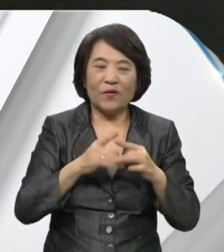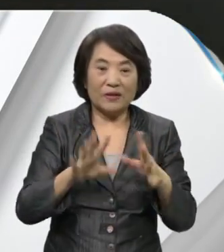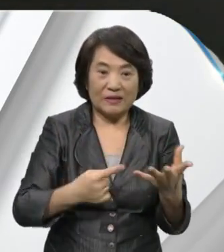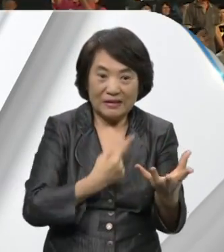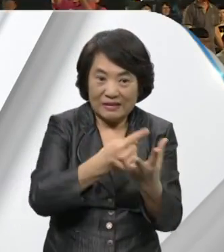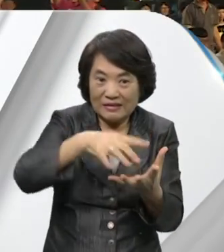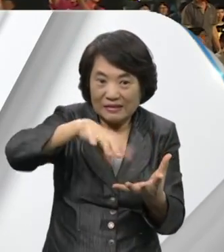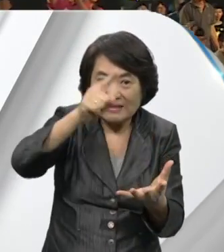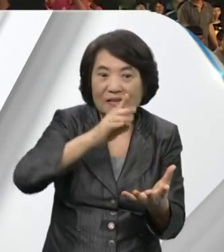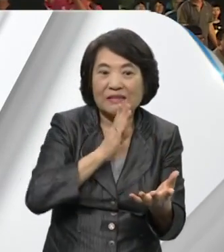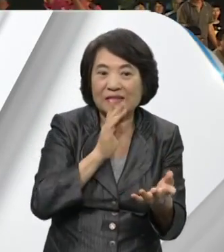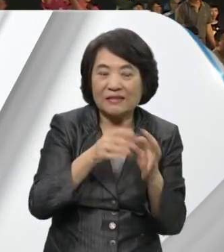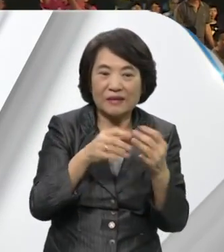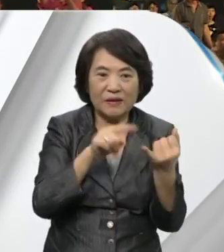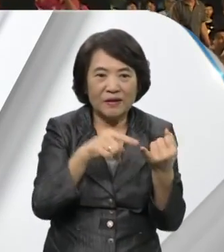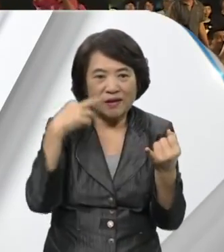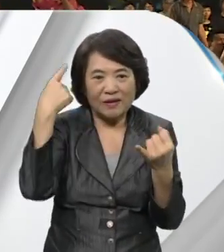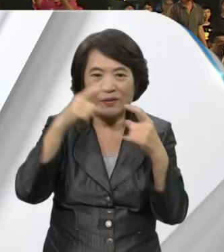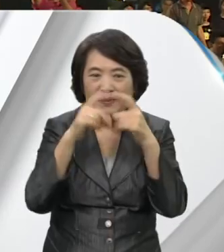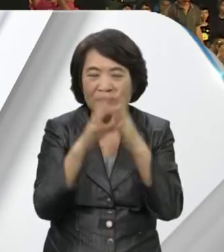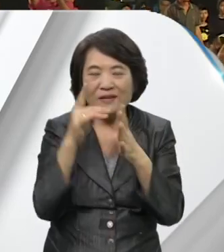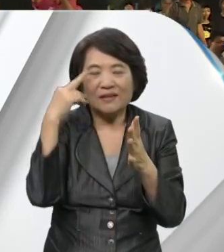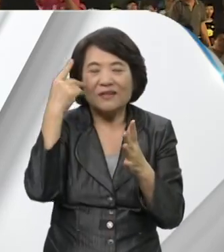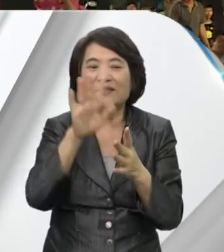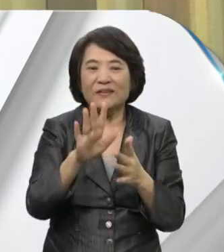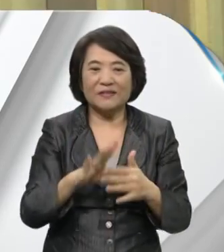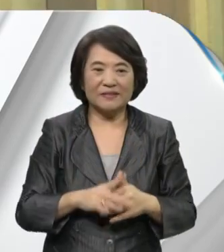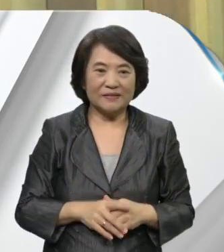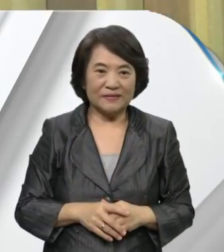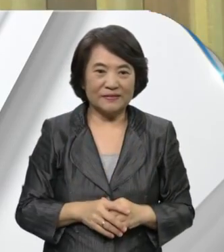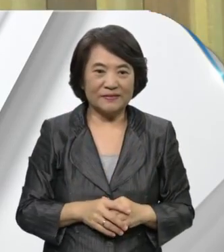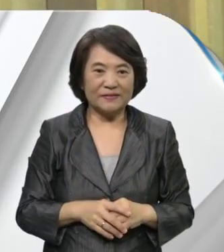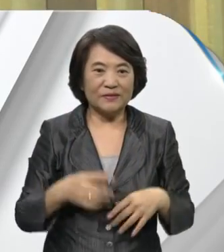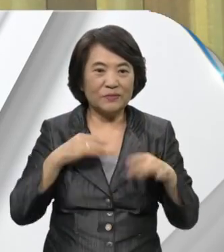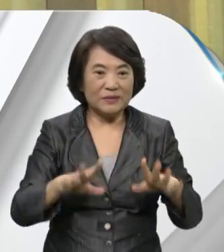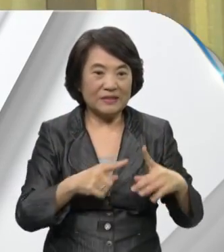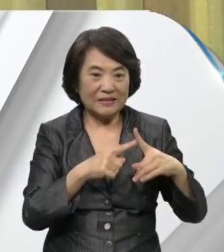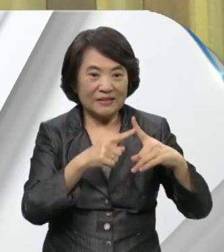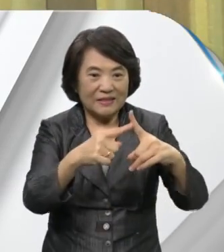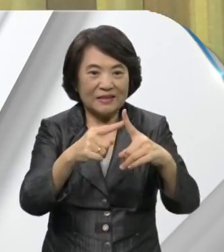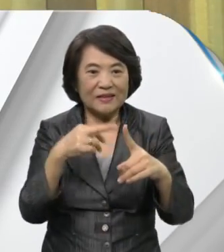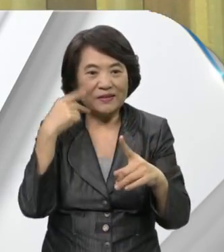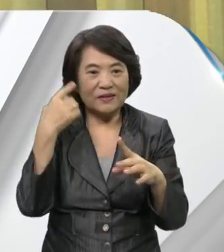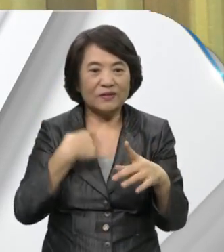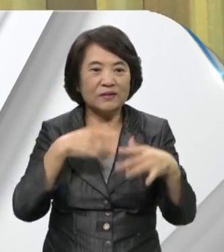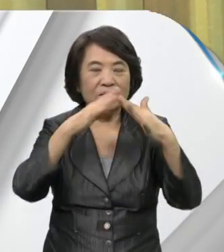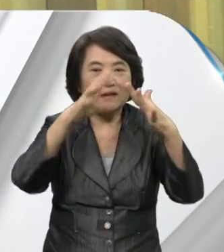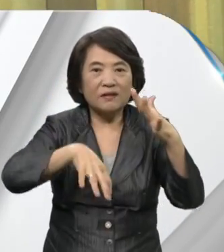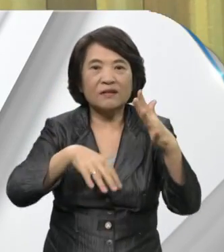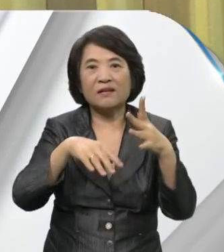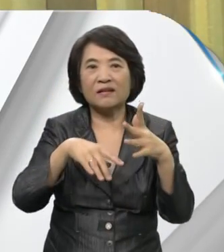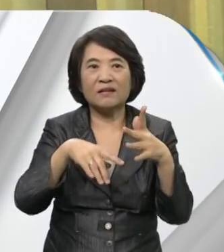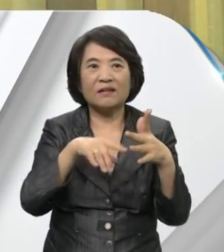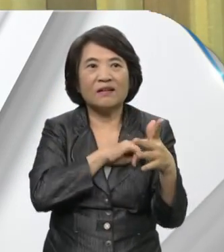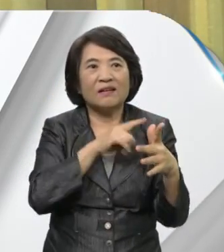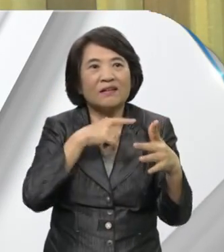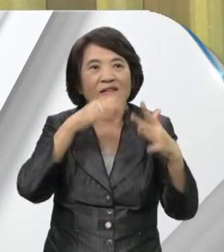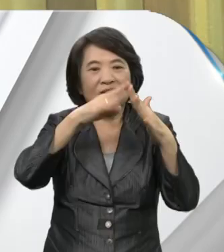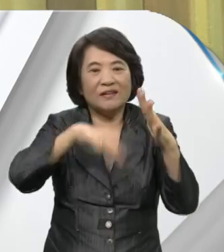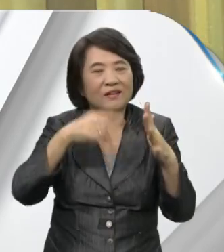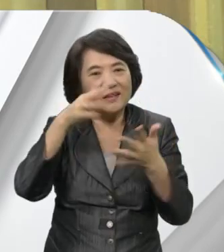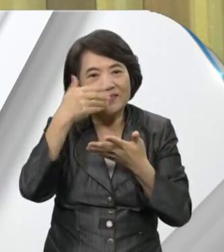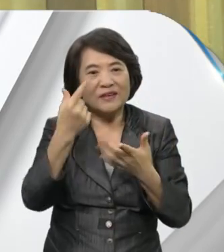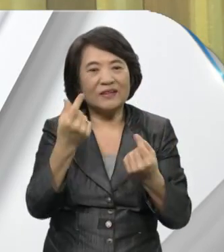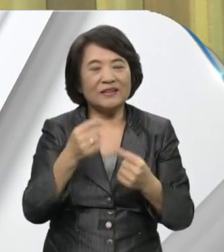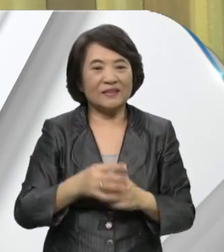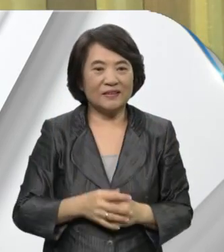师傅宴的法统，本期吃到有做准多路卡的感觉。 所以今天来就是好像在自己家里院子吃饭的感觉，